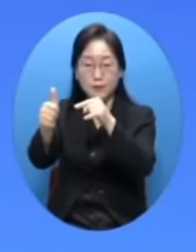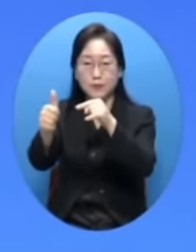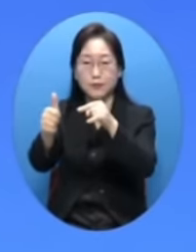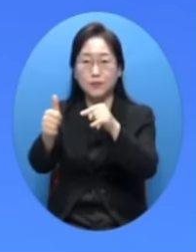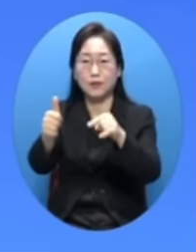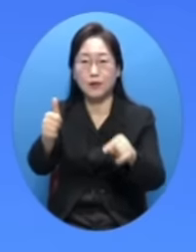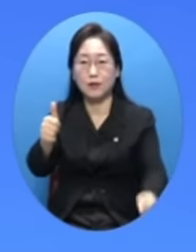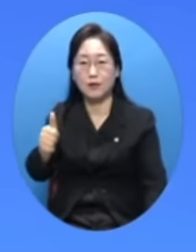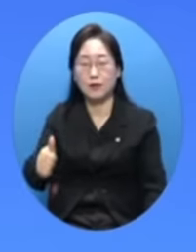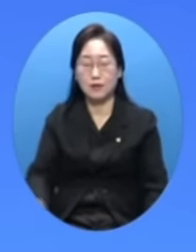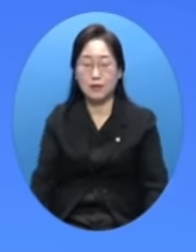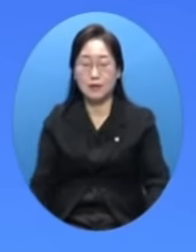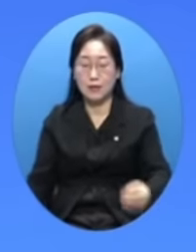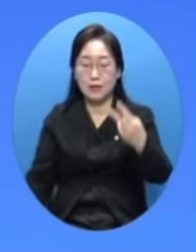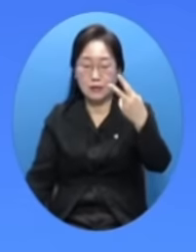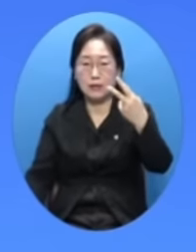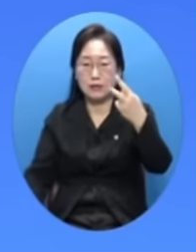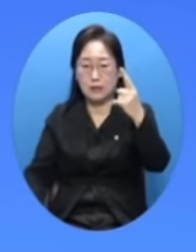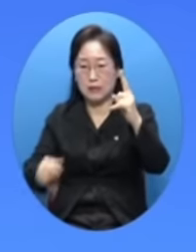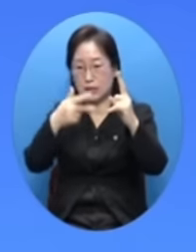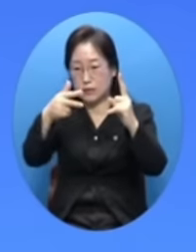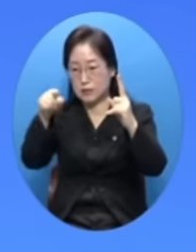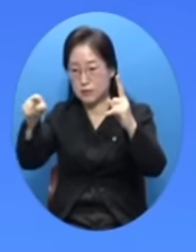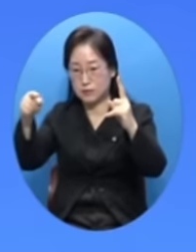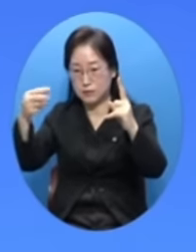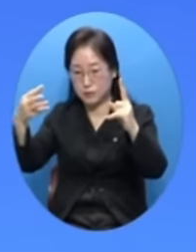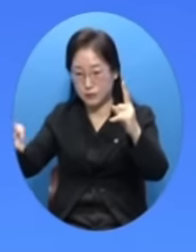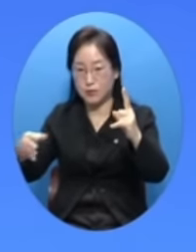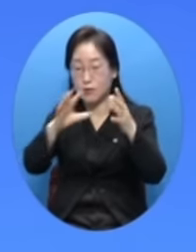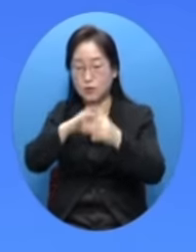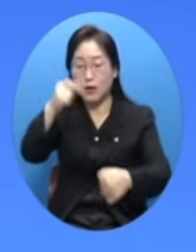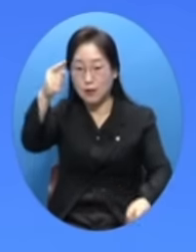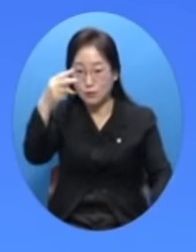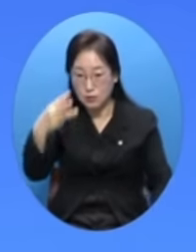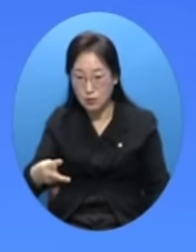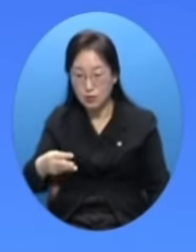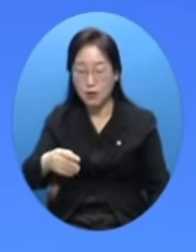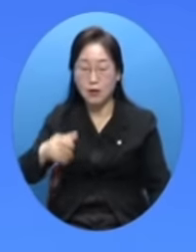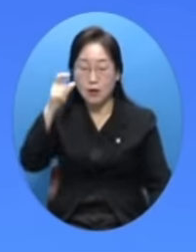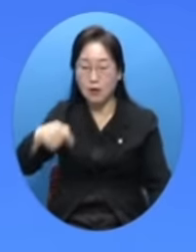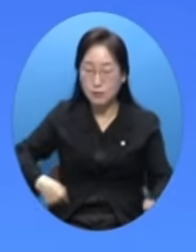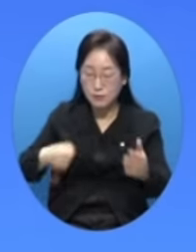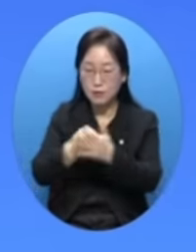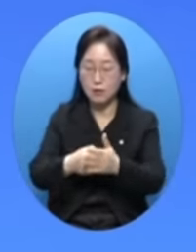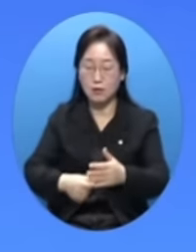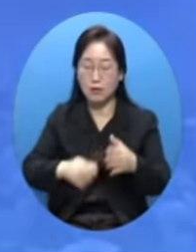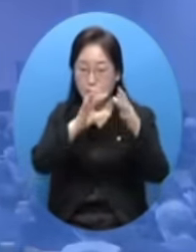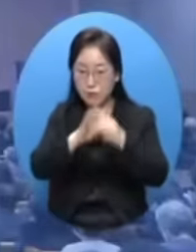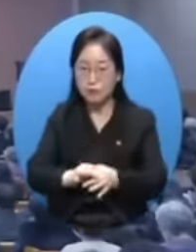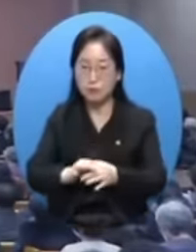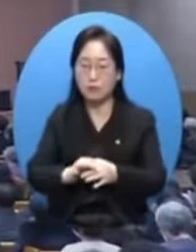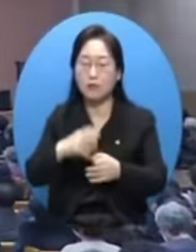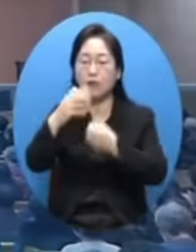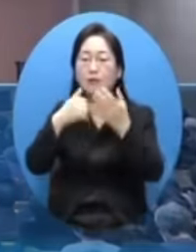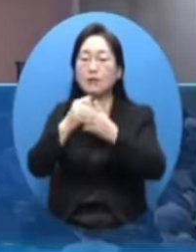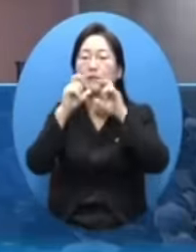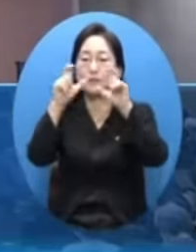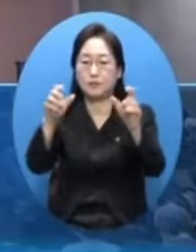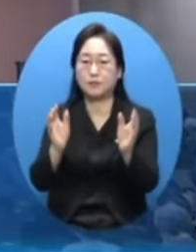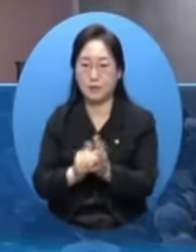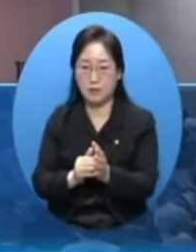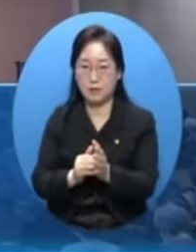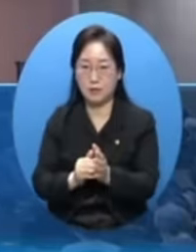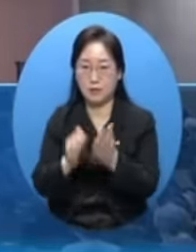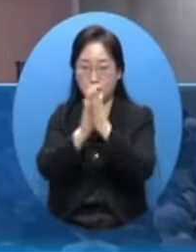6절 7절 9절에 세차례나 가고 담대하라 가고 담대하라 하나님 말씀하셨습니다